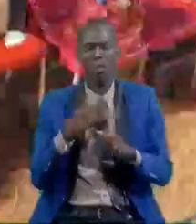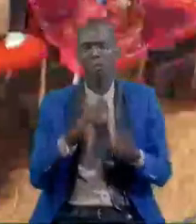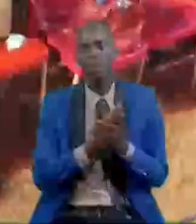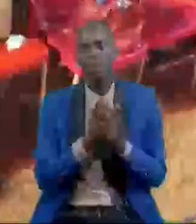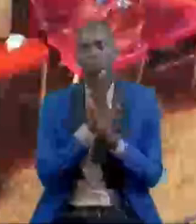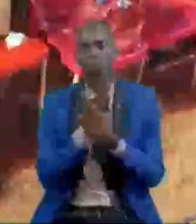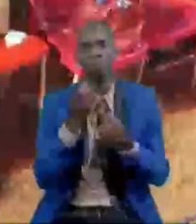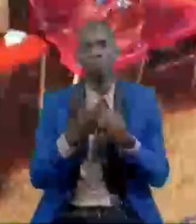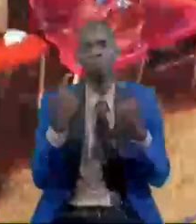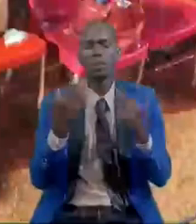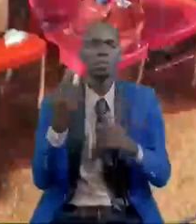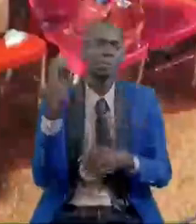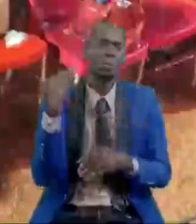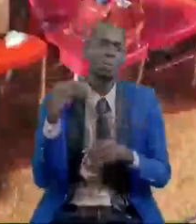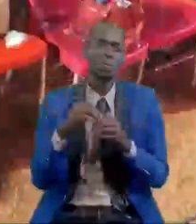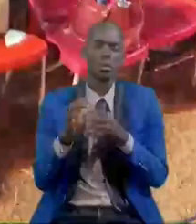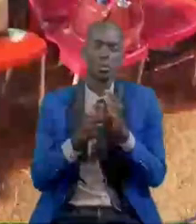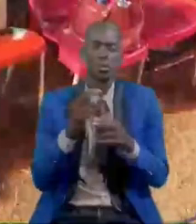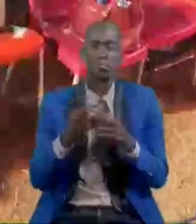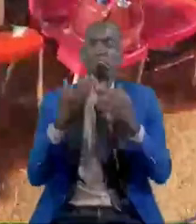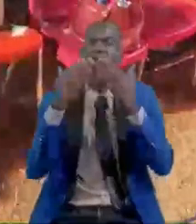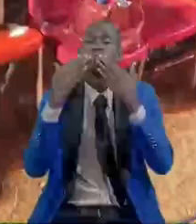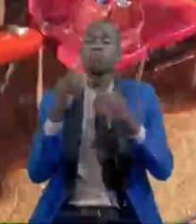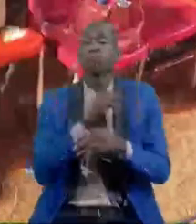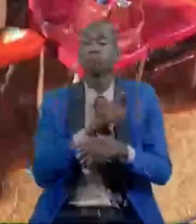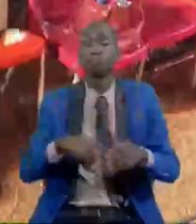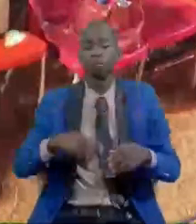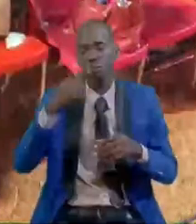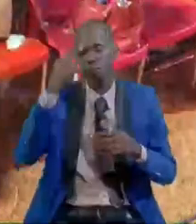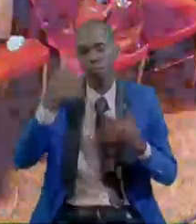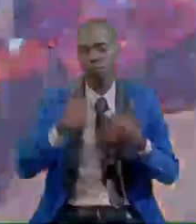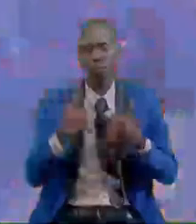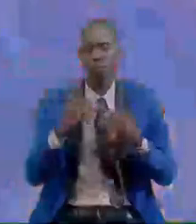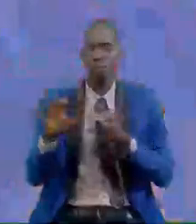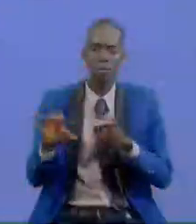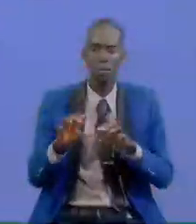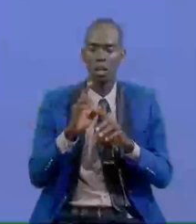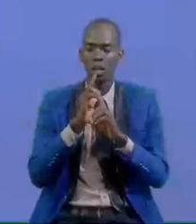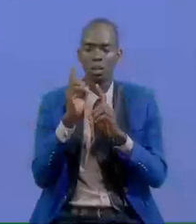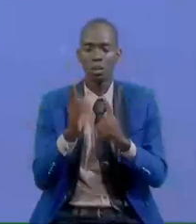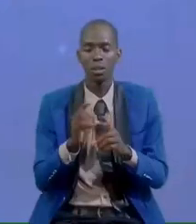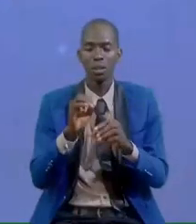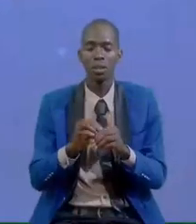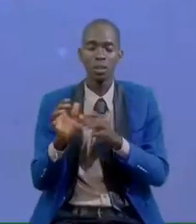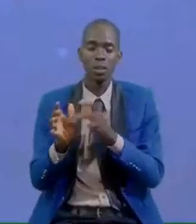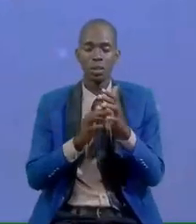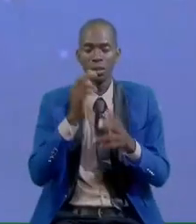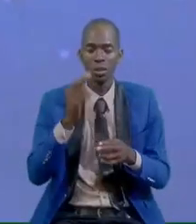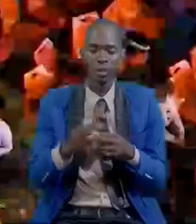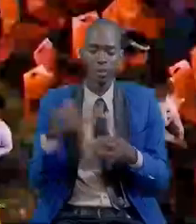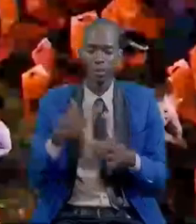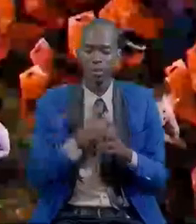des péchés du passé. Merci Seigneur, nous savons que tu l'as fait. Au nom de Jésus, nous